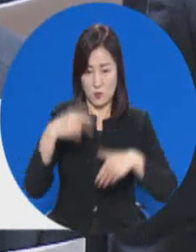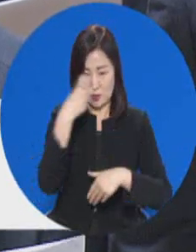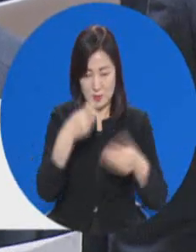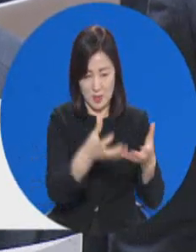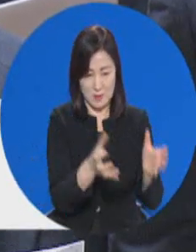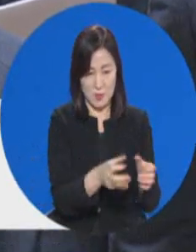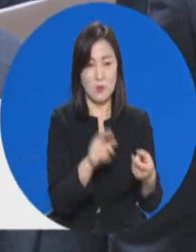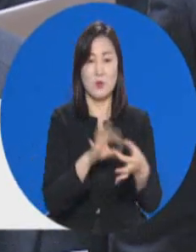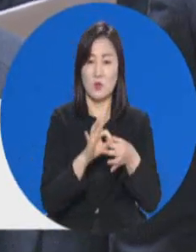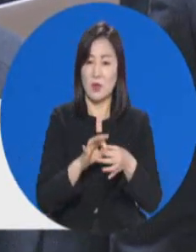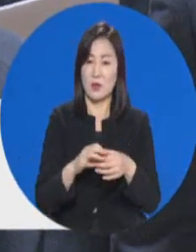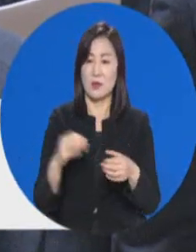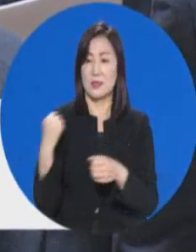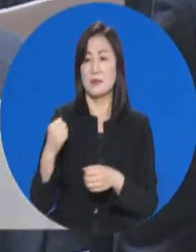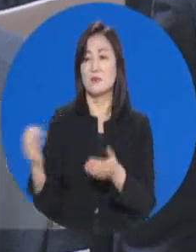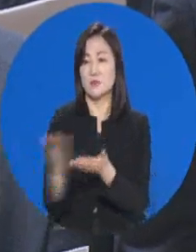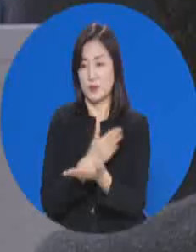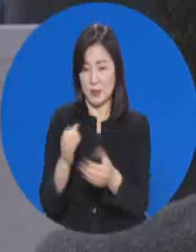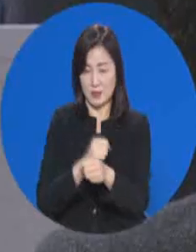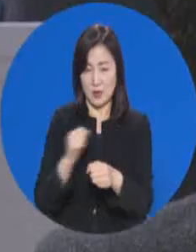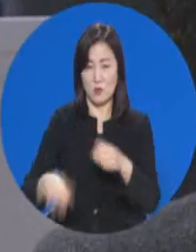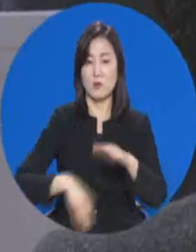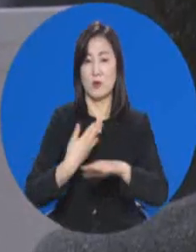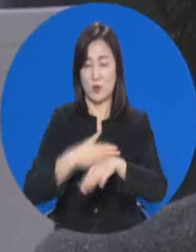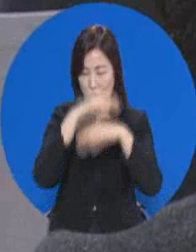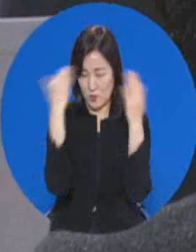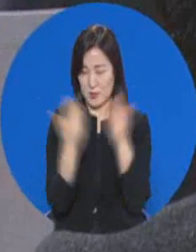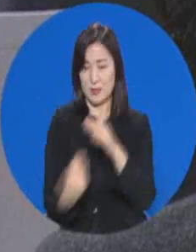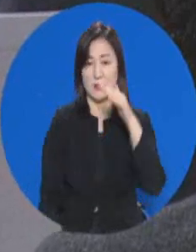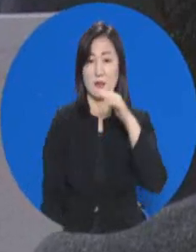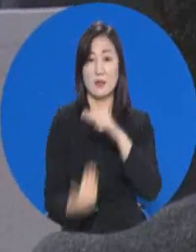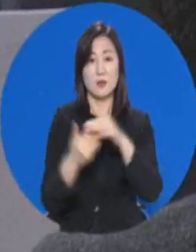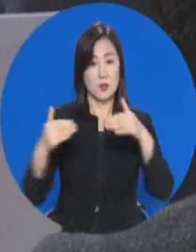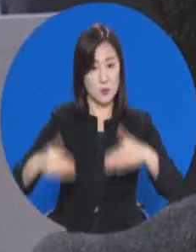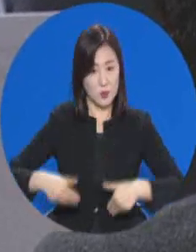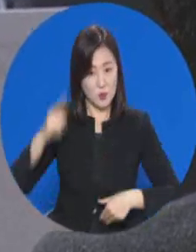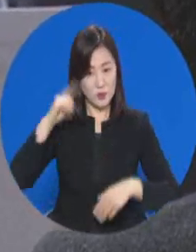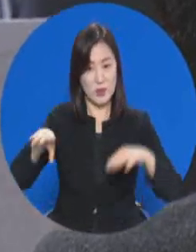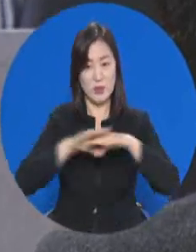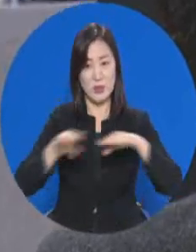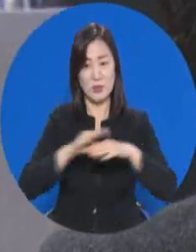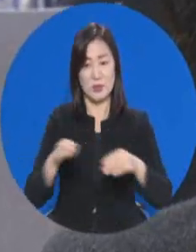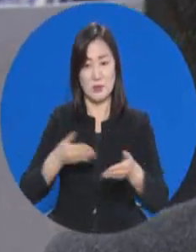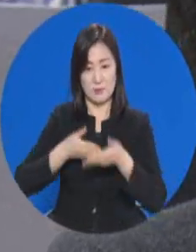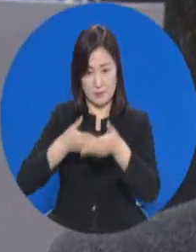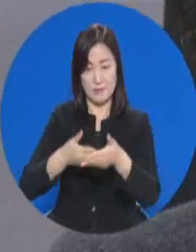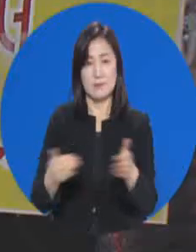권력을 분산하고 개혁을 완성해야 한다며 내일 국회 본회의 처리를 촉구했습니다.